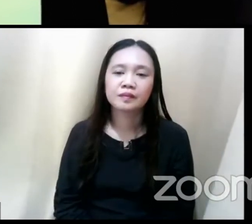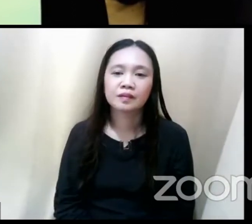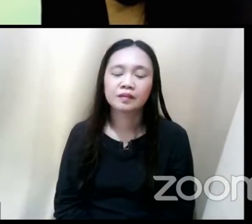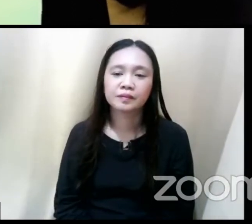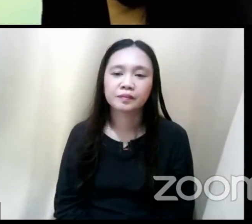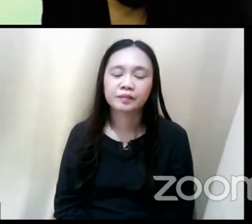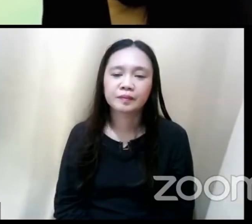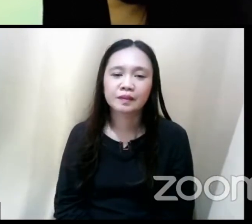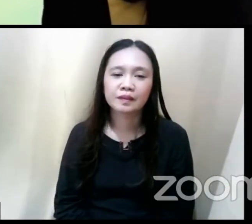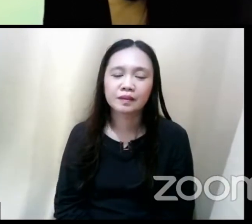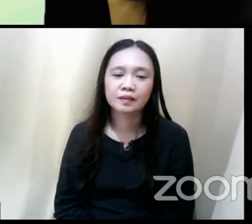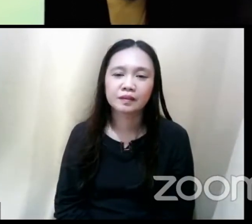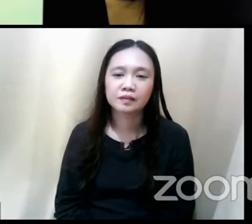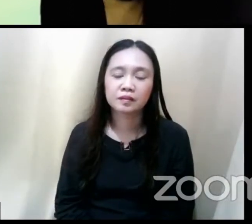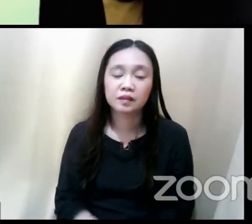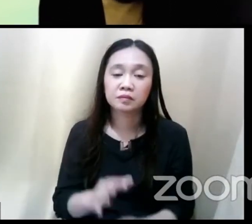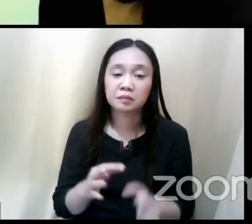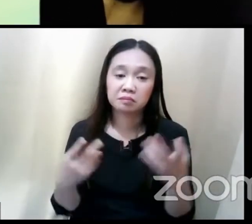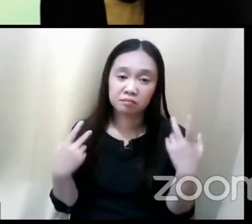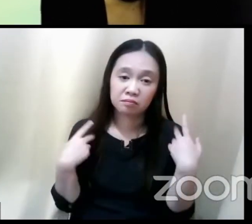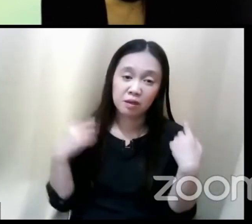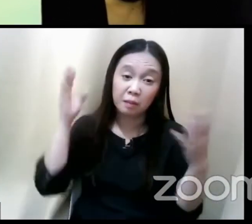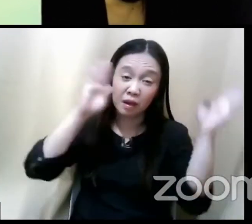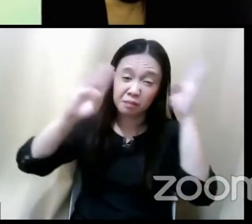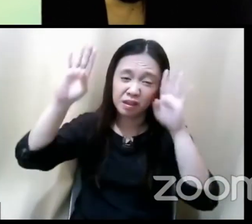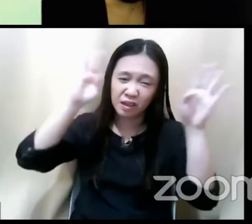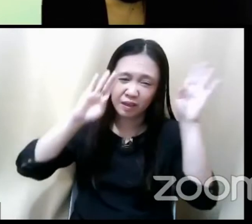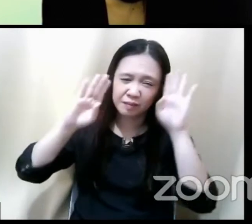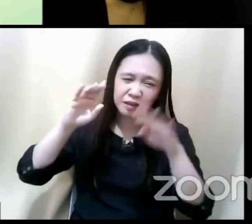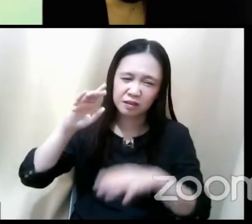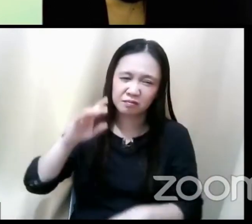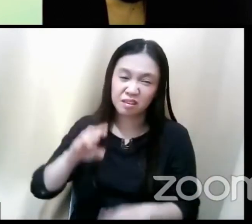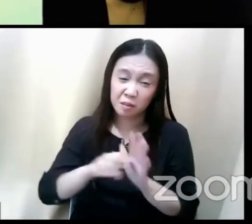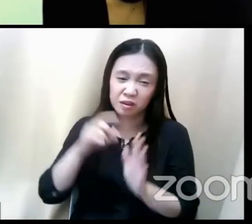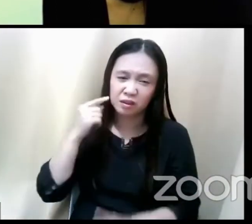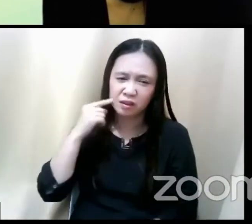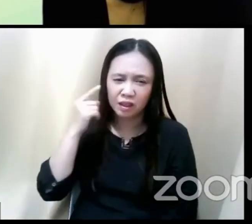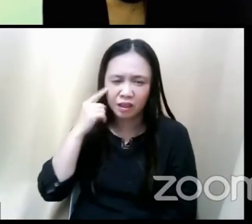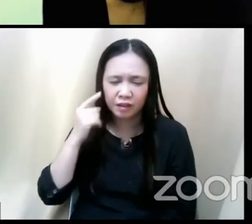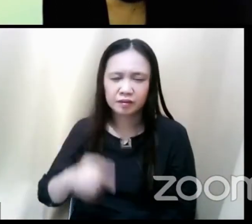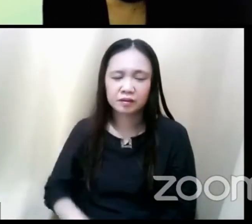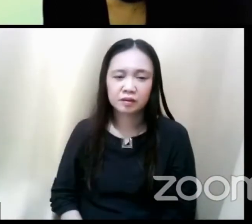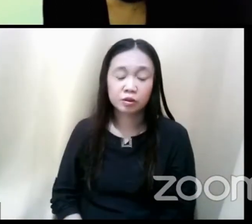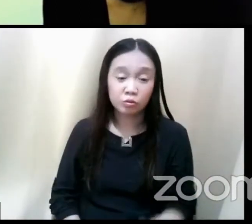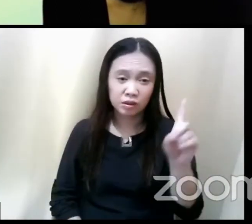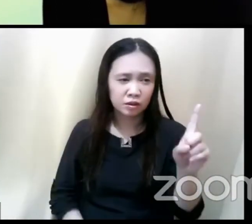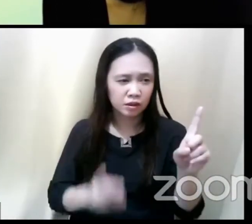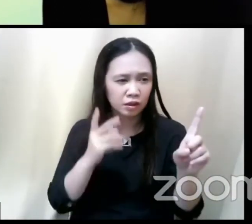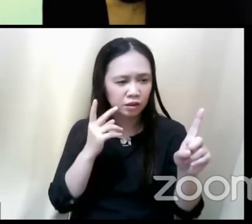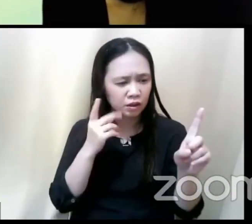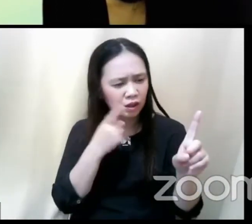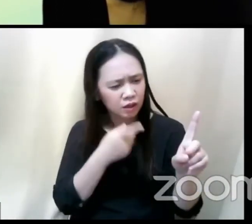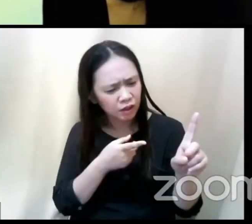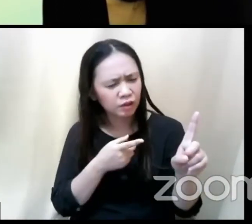mga kung meron ba problem sa hearing, ganyan. Yung isa doon, kasi akala ko nakakakita. Kasi kita ko naman,